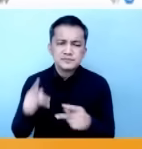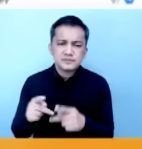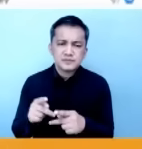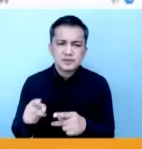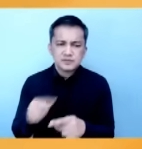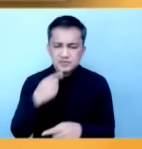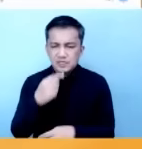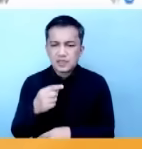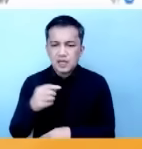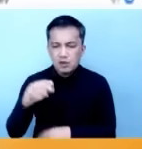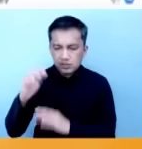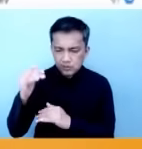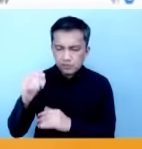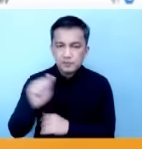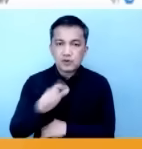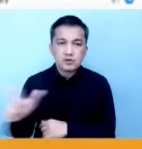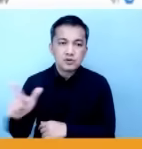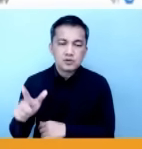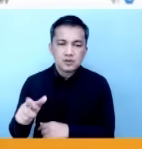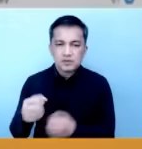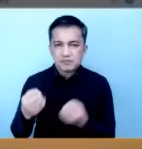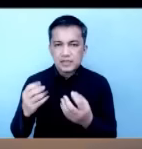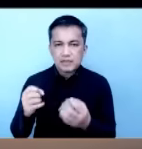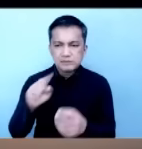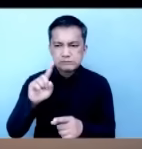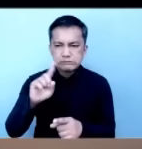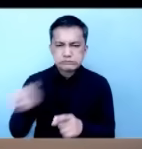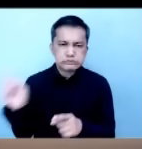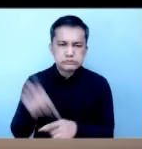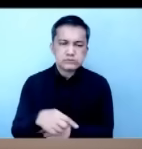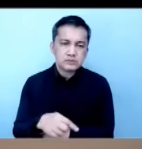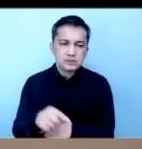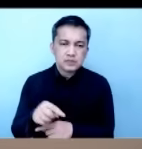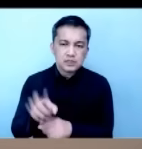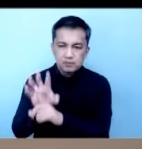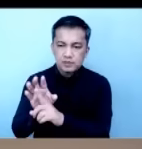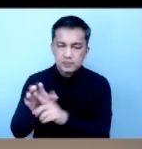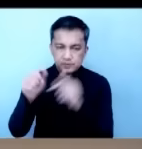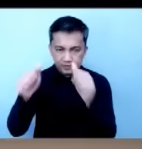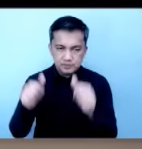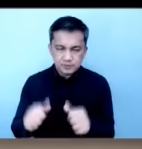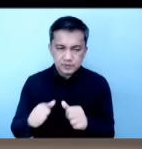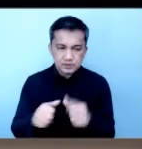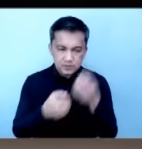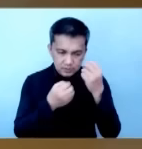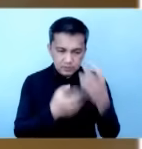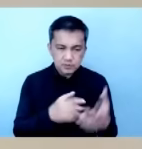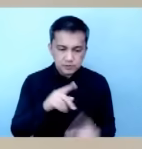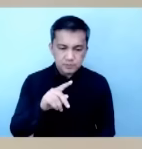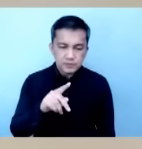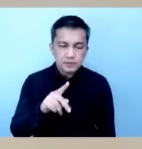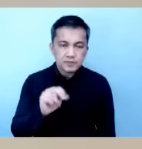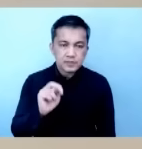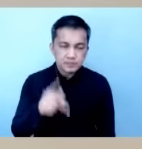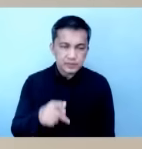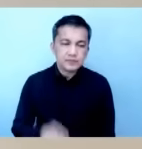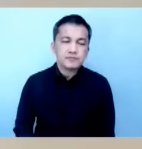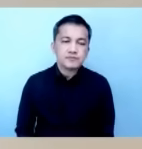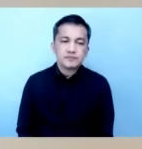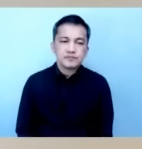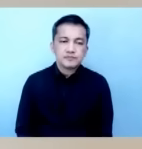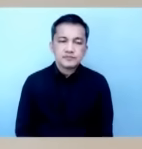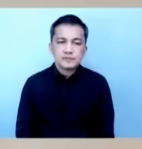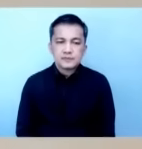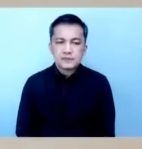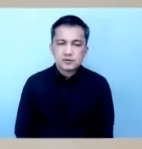all, pero mas maraming bumatikos. Ang viral post na yan, nakarating sa PNP Highway Patrol Group. Undergoing po yung